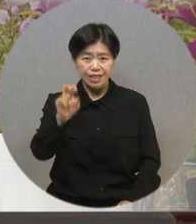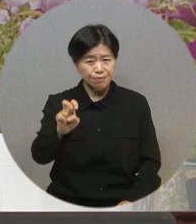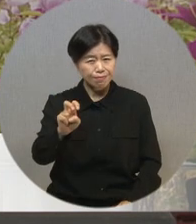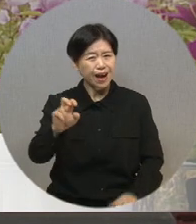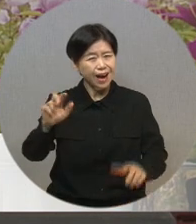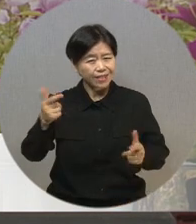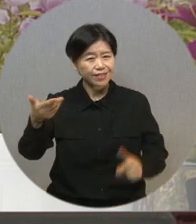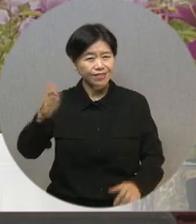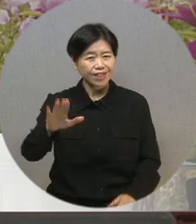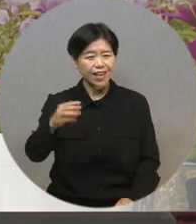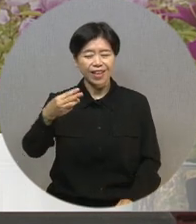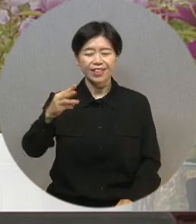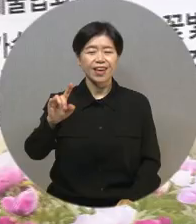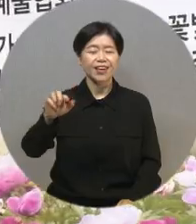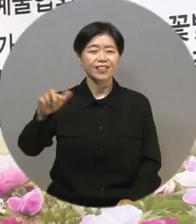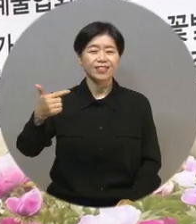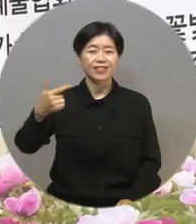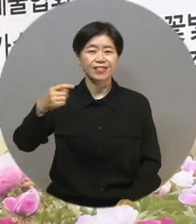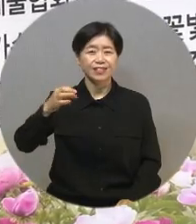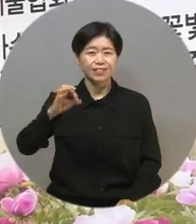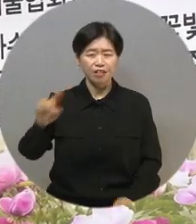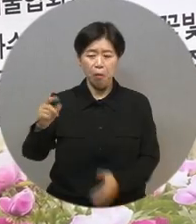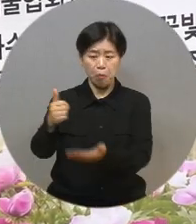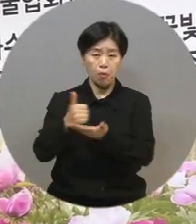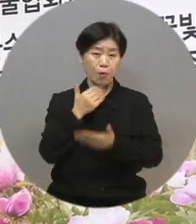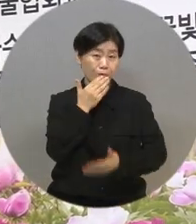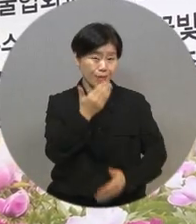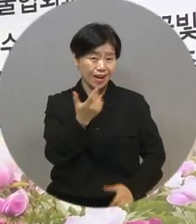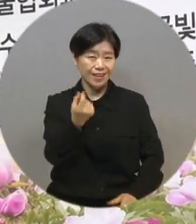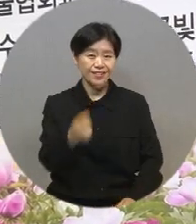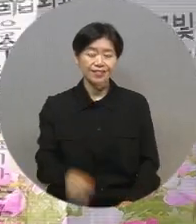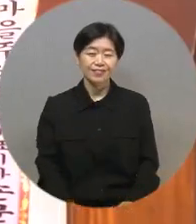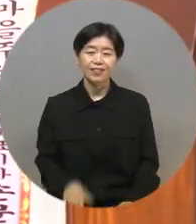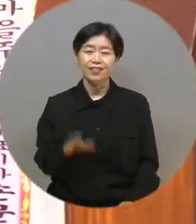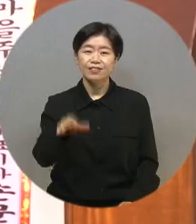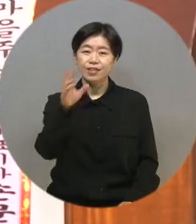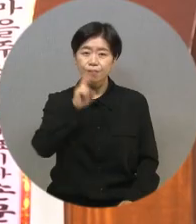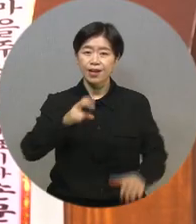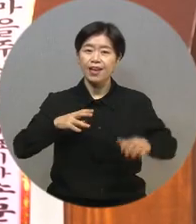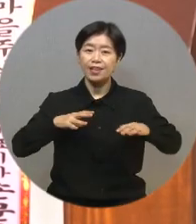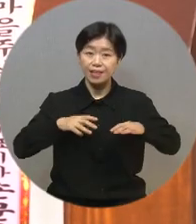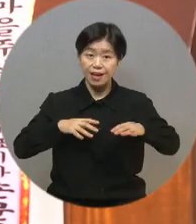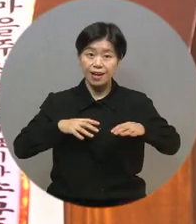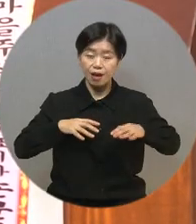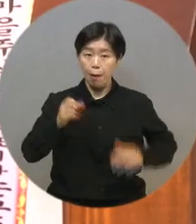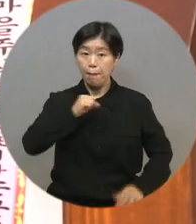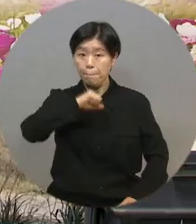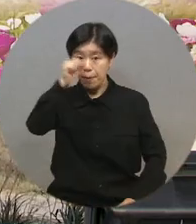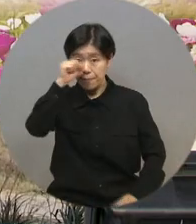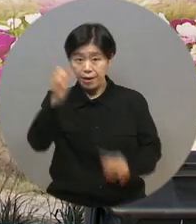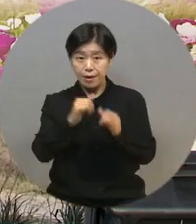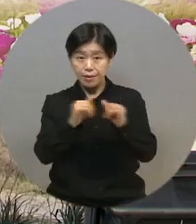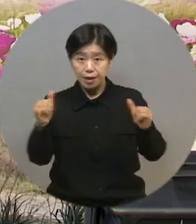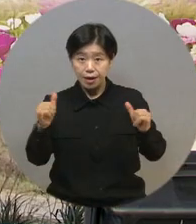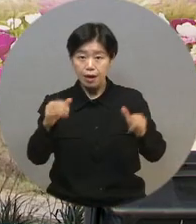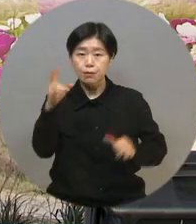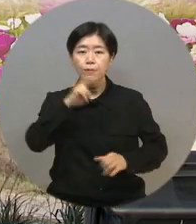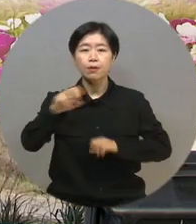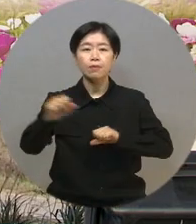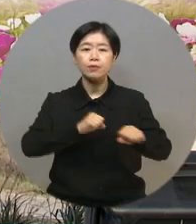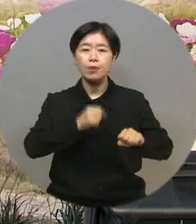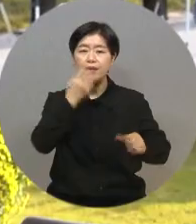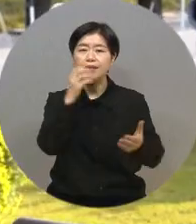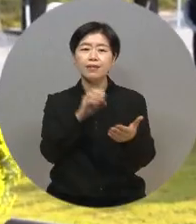태진아 선생님 정도는 모시겠습니다. 이번 노래자랑을 통해 본선에 진출한 모든 참가자들에게는 가수 인증서가